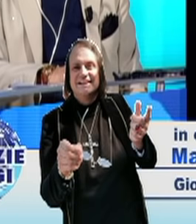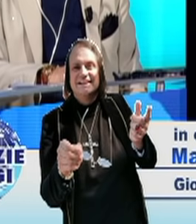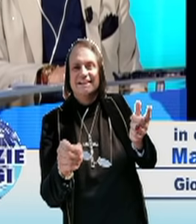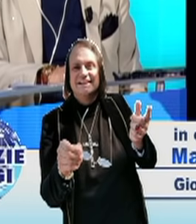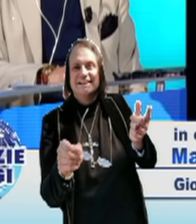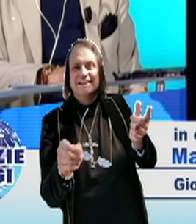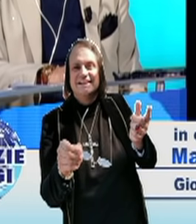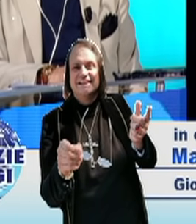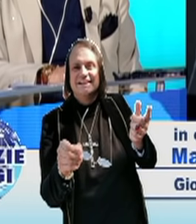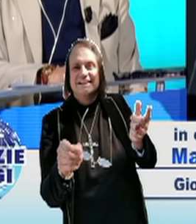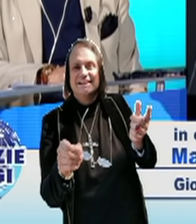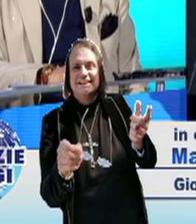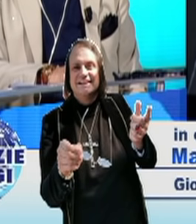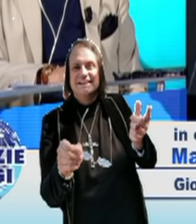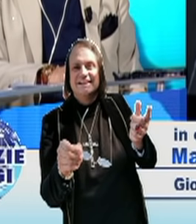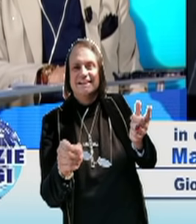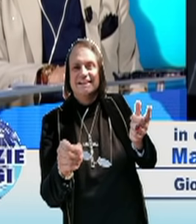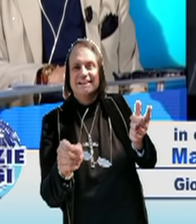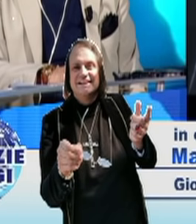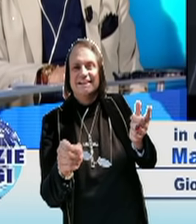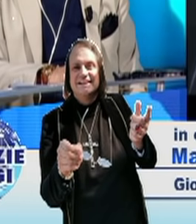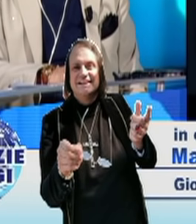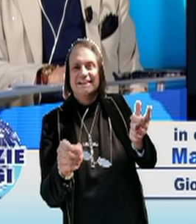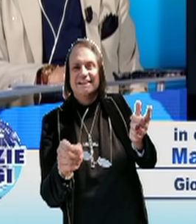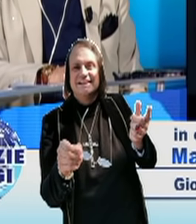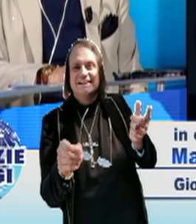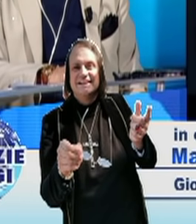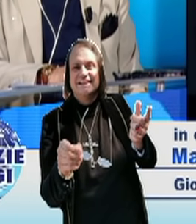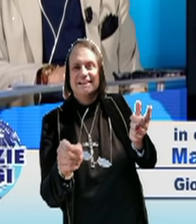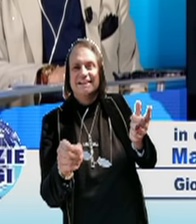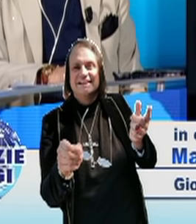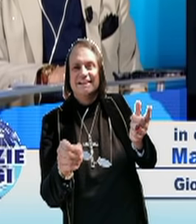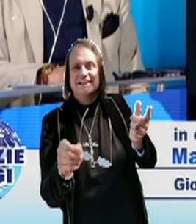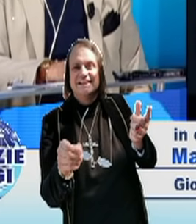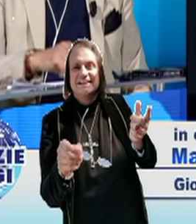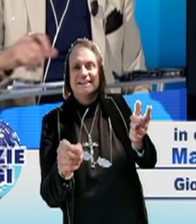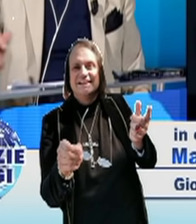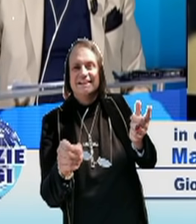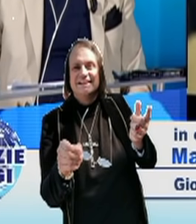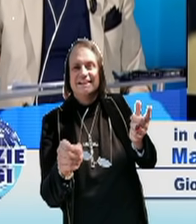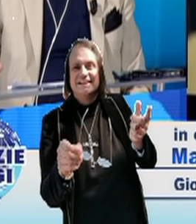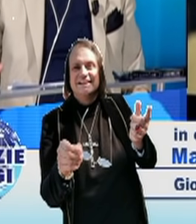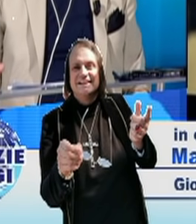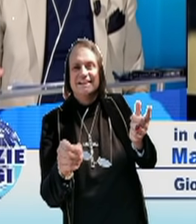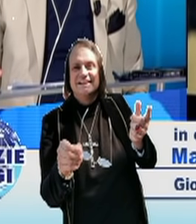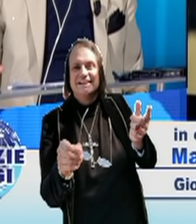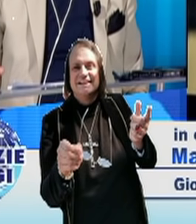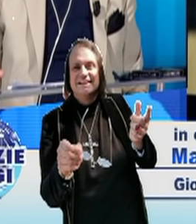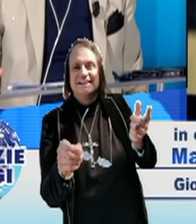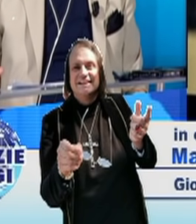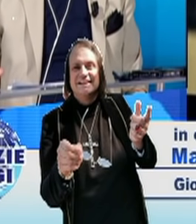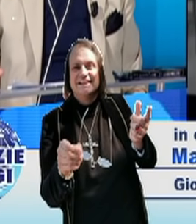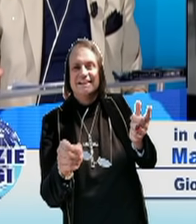avere, prima ancora di Domenico Arcuri, prima ancora del governo, mascherine, dispositivi di protezione individuale, oltre a un